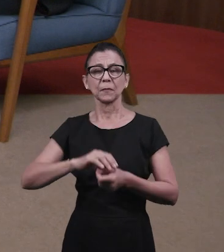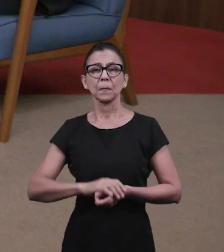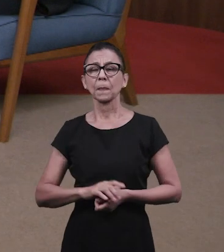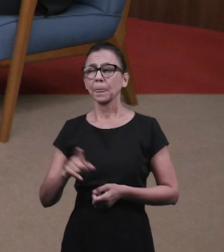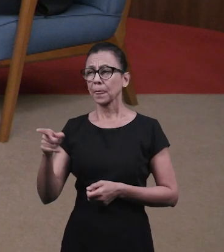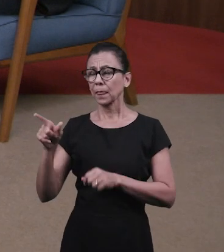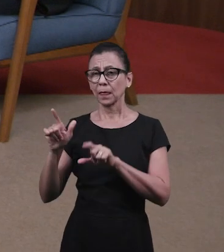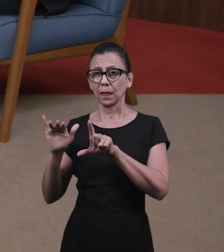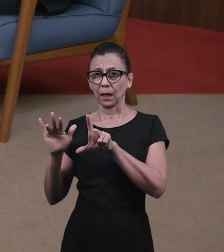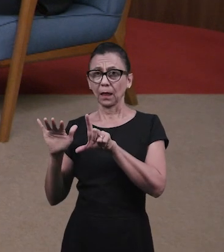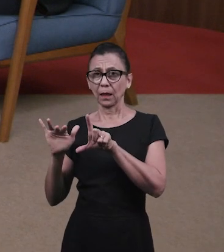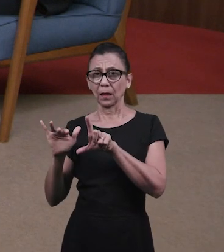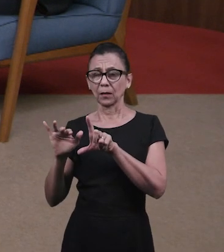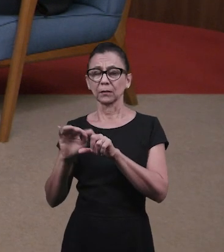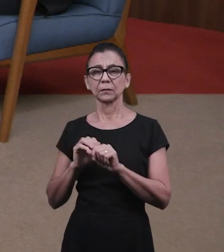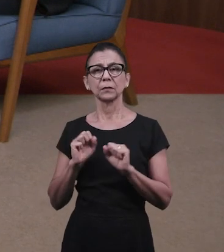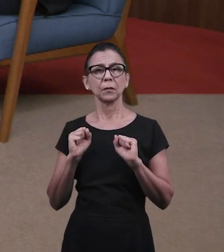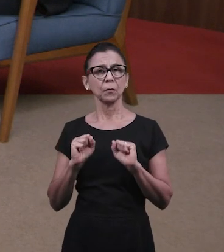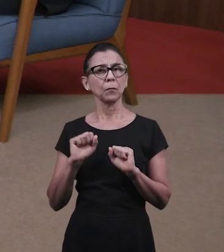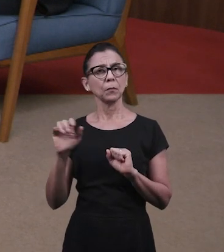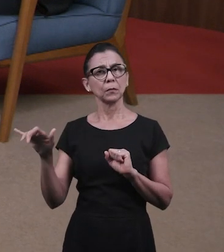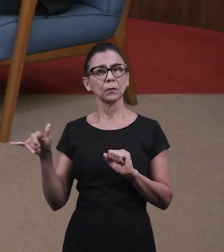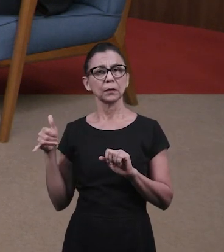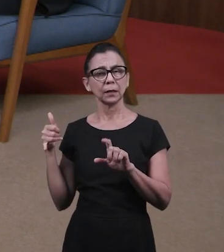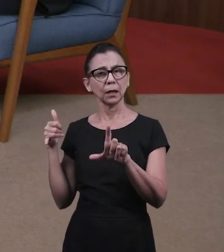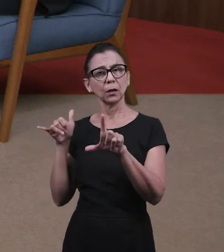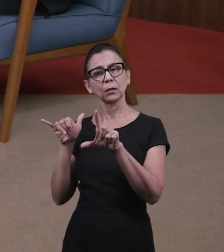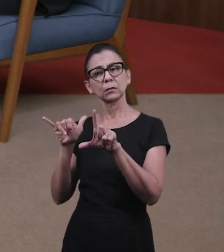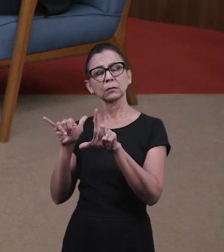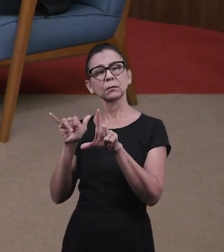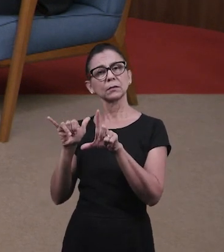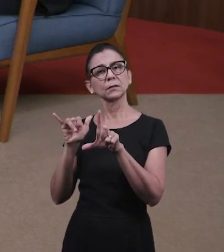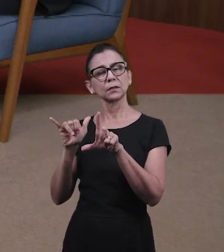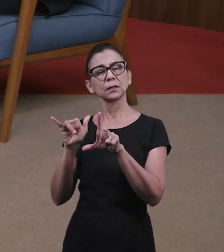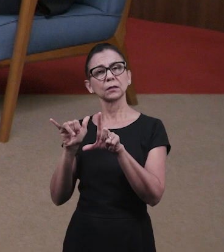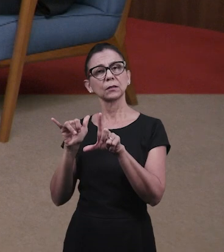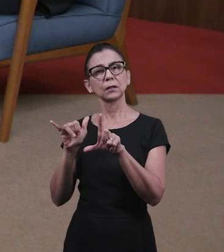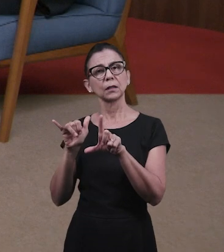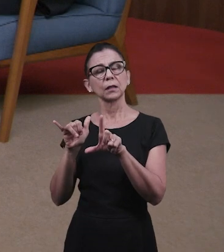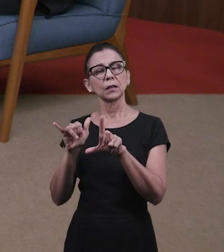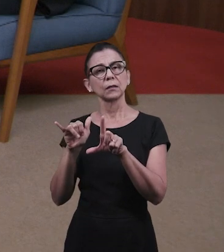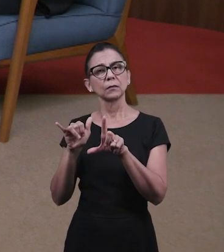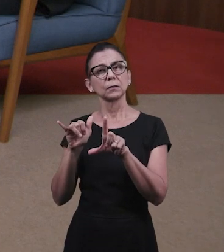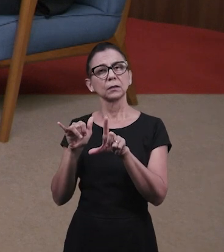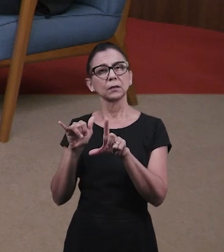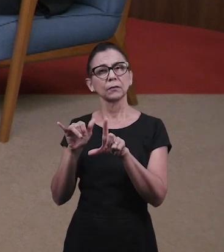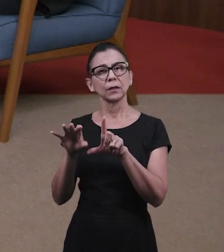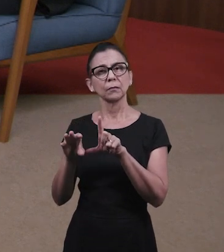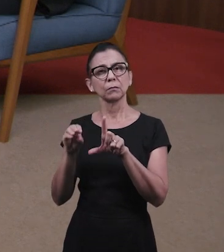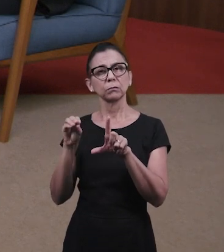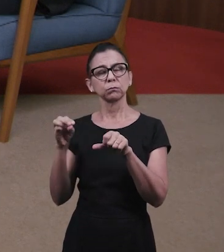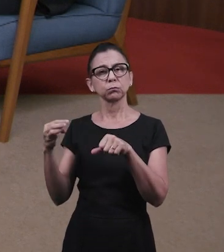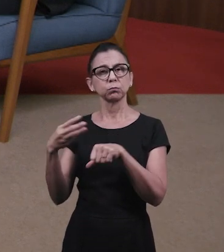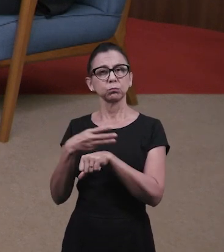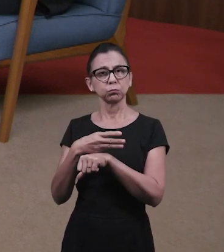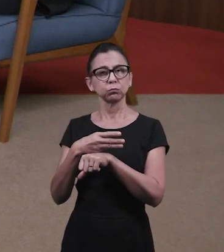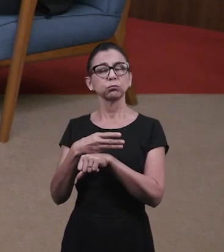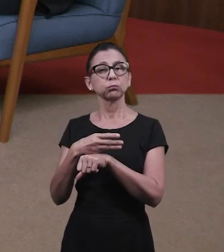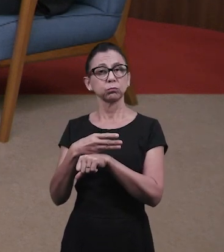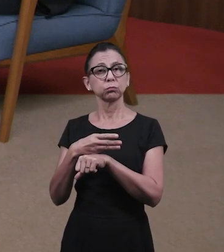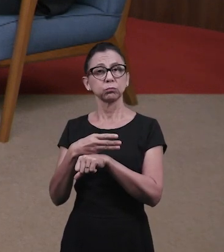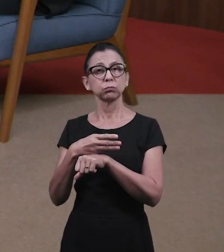un QR code, vous pouvez pointer la caméra de votre smartphone vers ce code, votre appareil sera redirigé vers